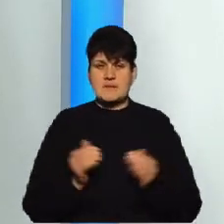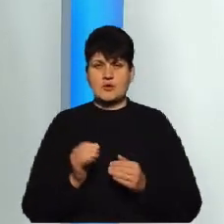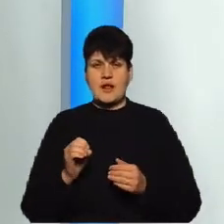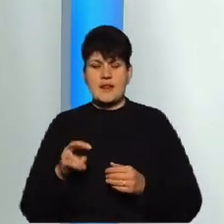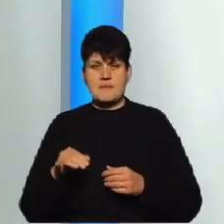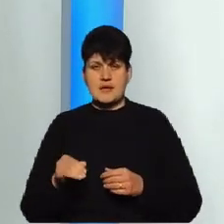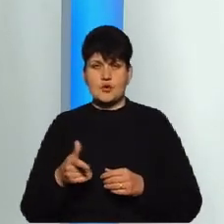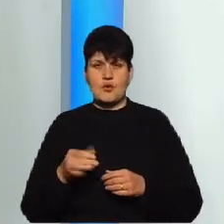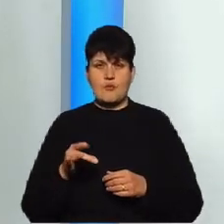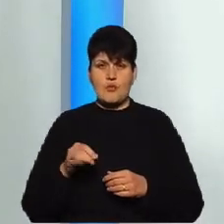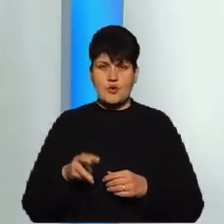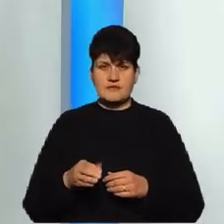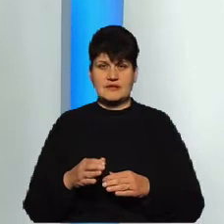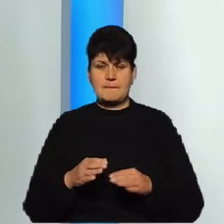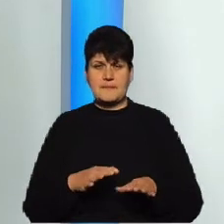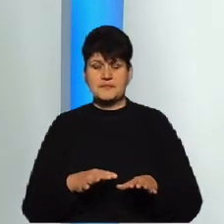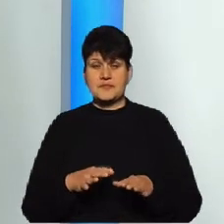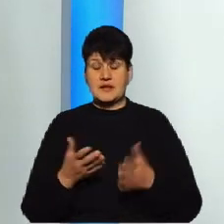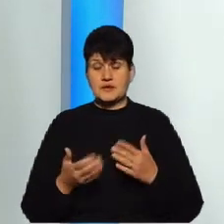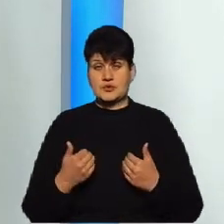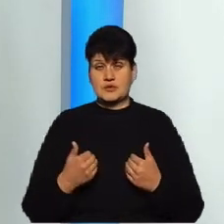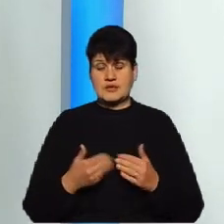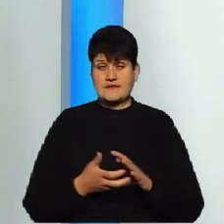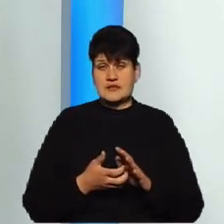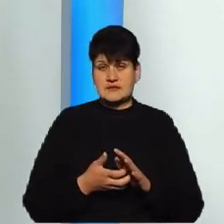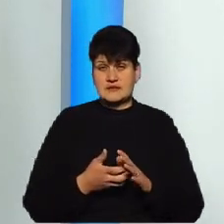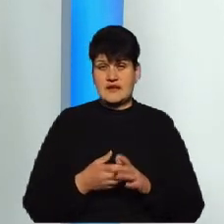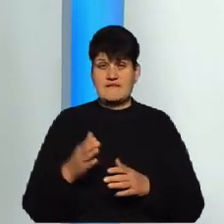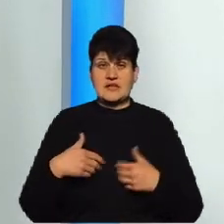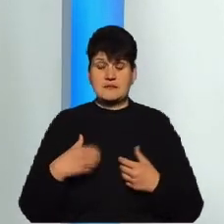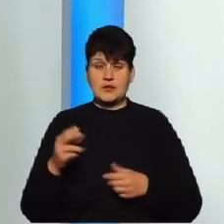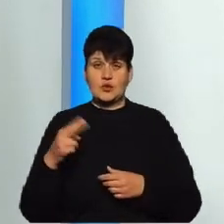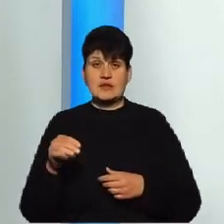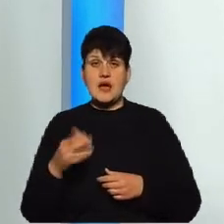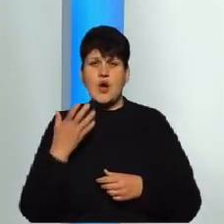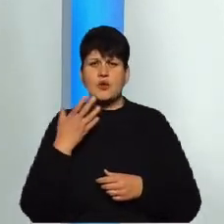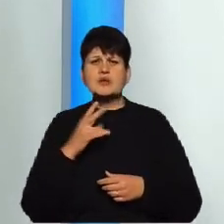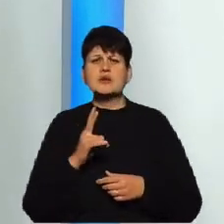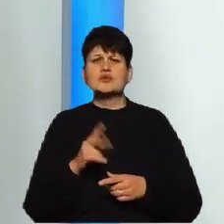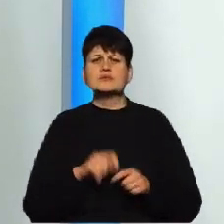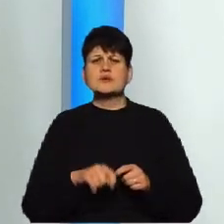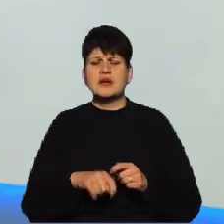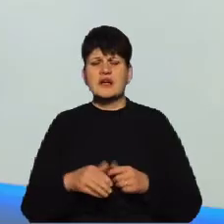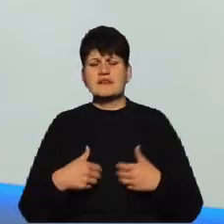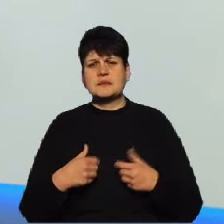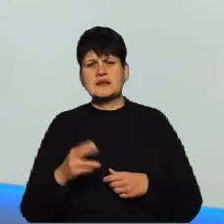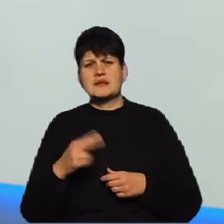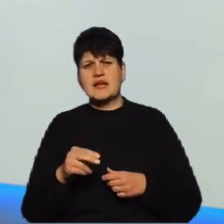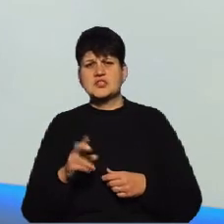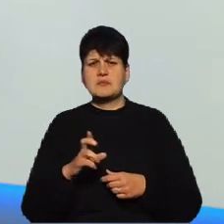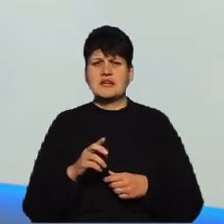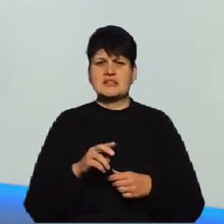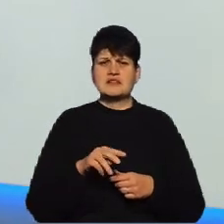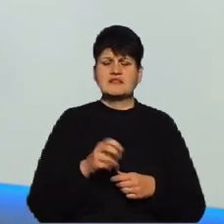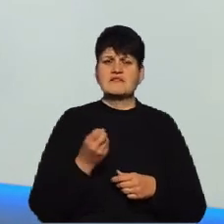вони перекривають. Тобто, якщо є дефіцит вітаміну Д, коли хтось відслідковує дефіцит вітаміну Д чи В12? Зараз бачу молодь